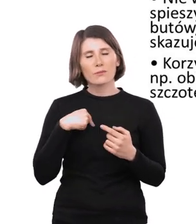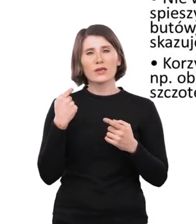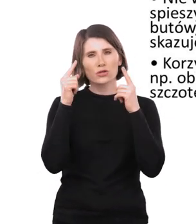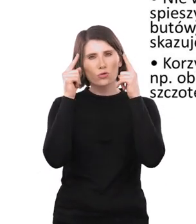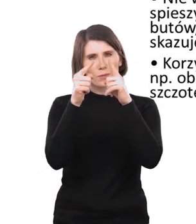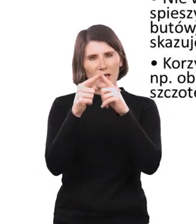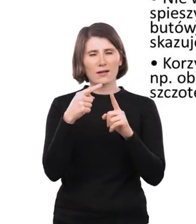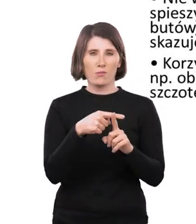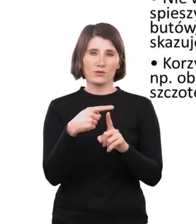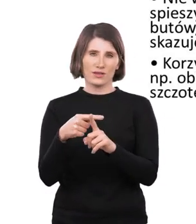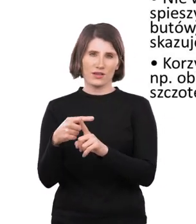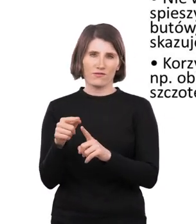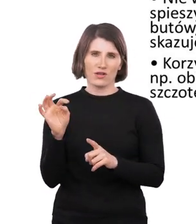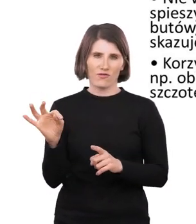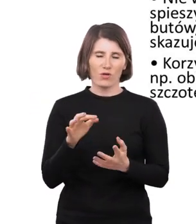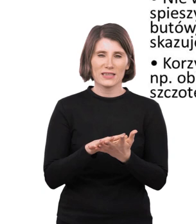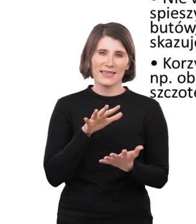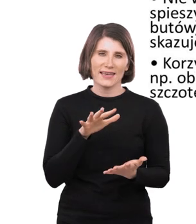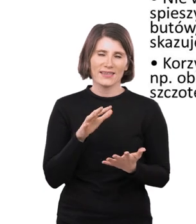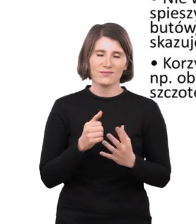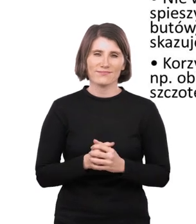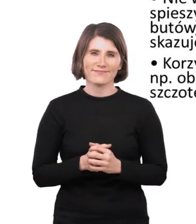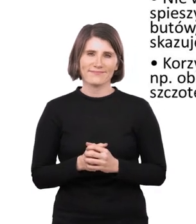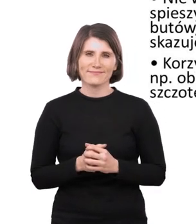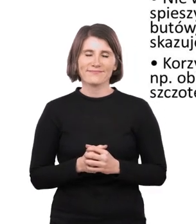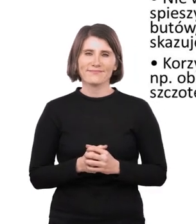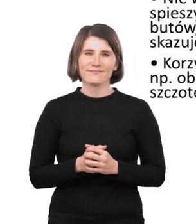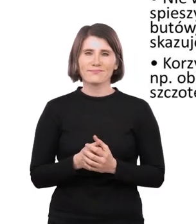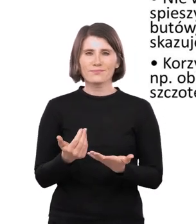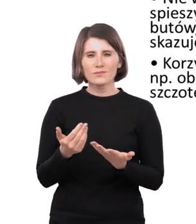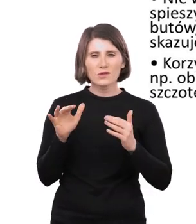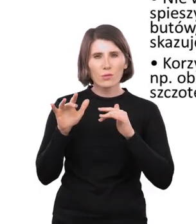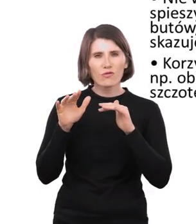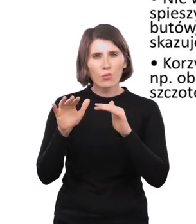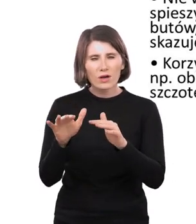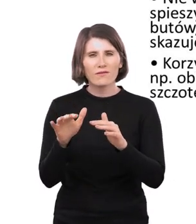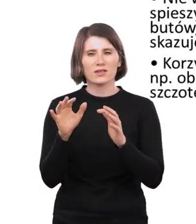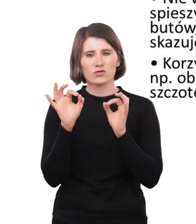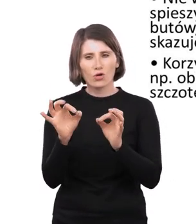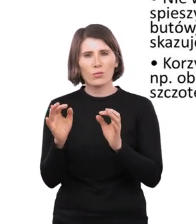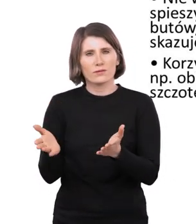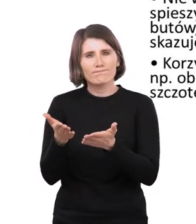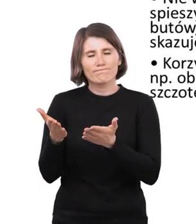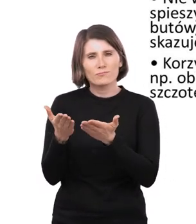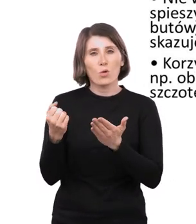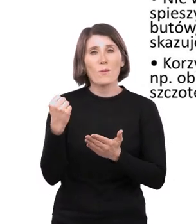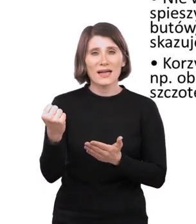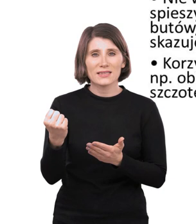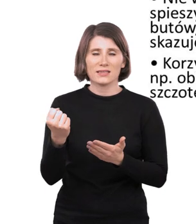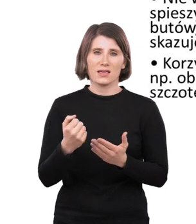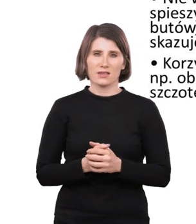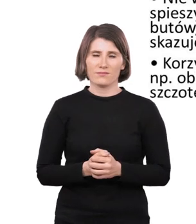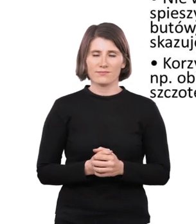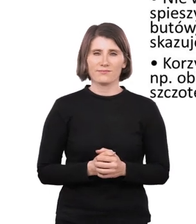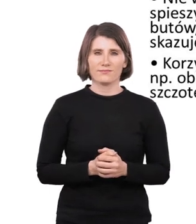dziecka, żeby kształtować pozytywne i pożądane zachowania, to trzeba je wzmacniać. Jeśli